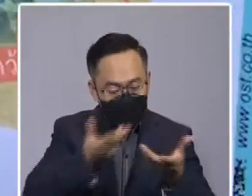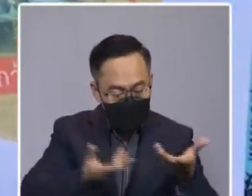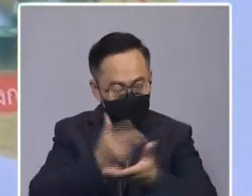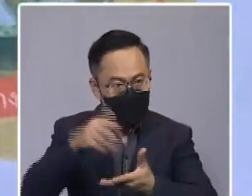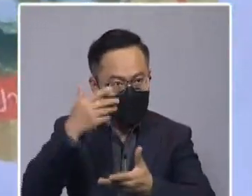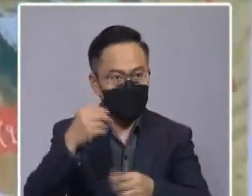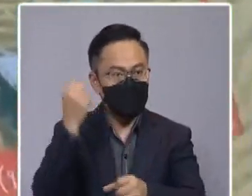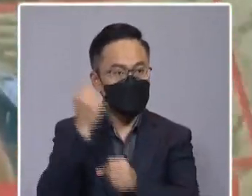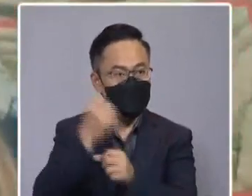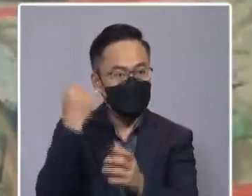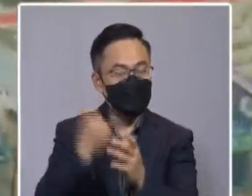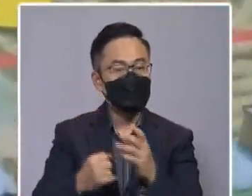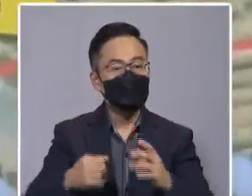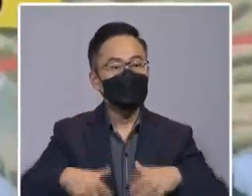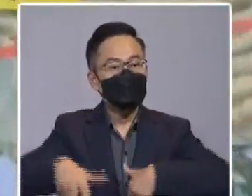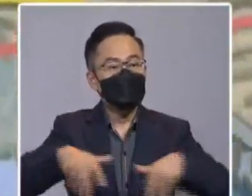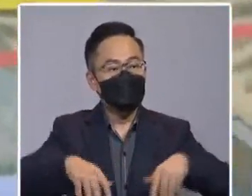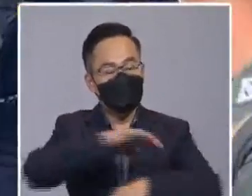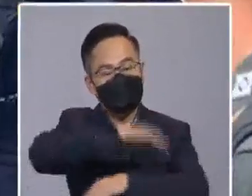ไม่รู้ว่าชาวบ้านเขาจะยอมหรือเปล่านะคะอ่ะ